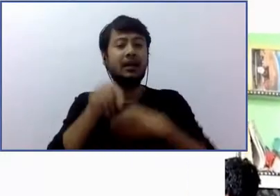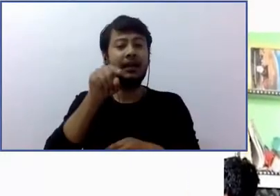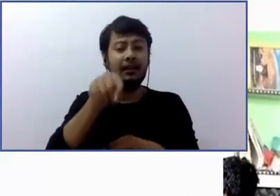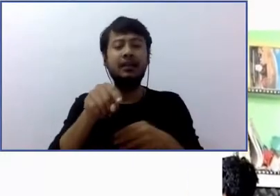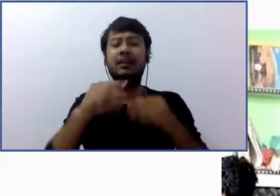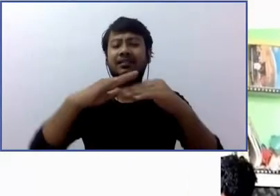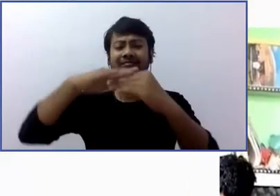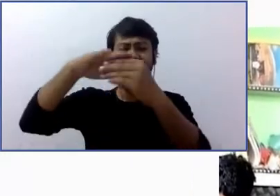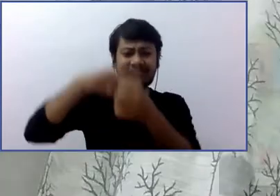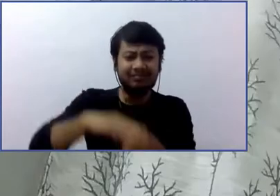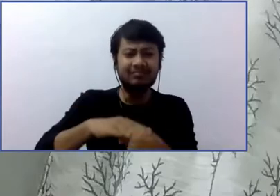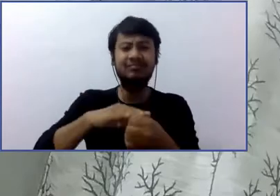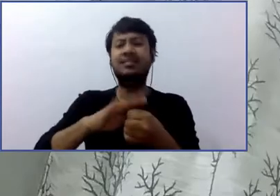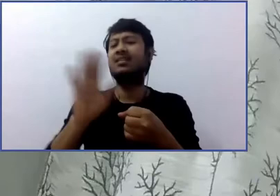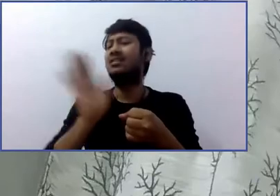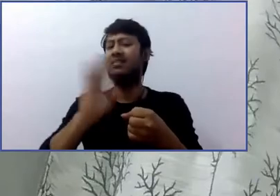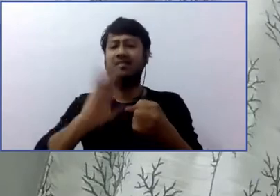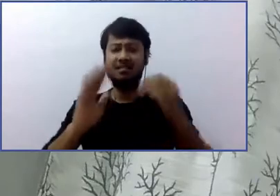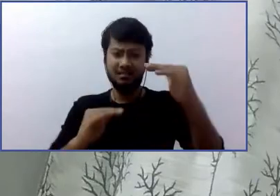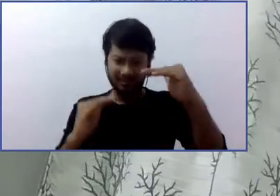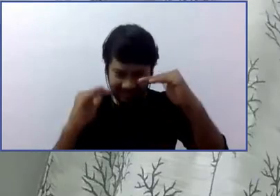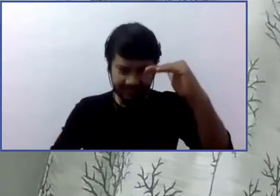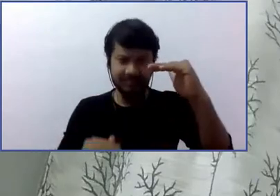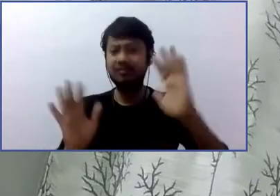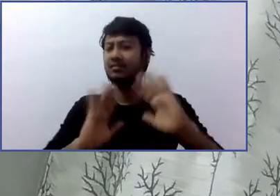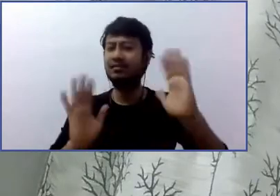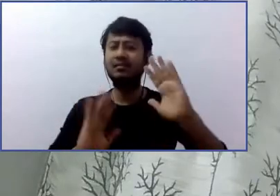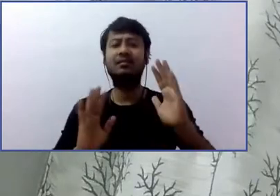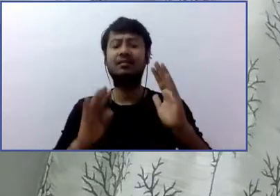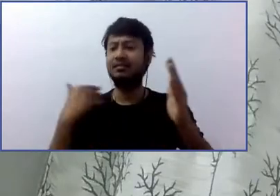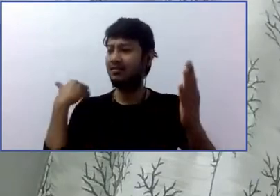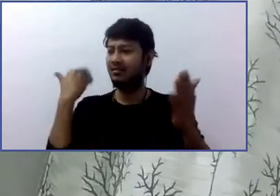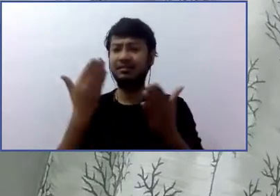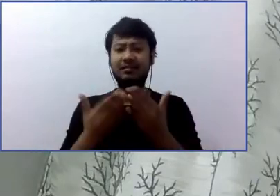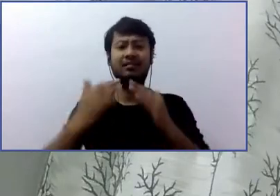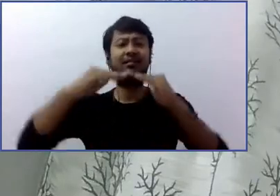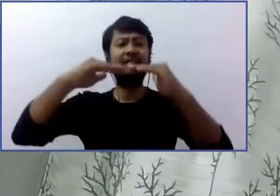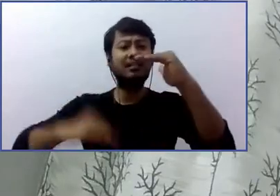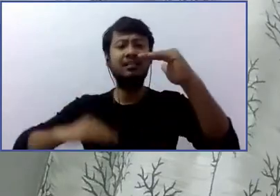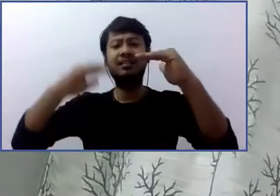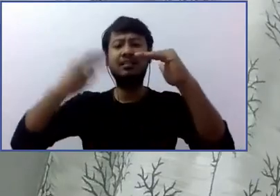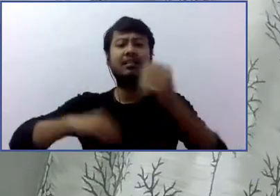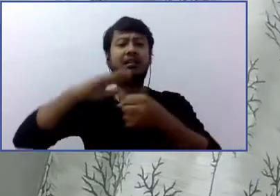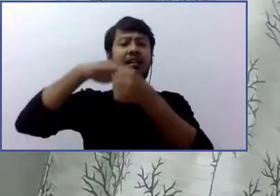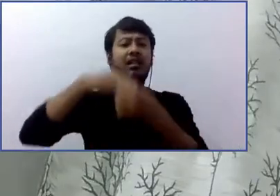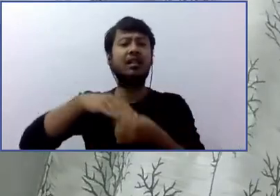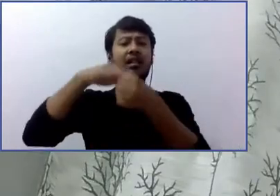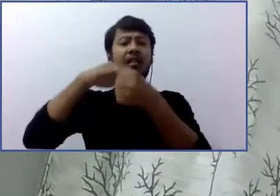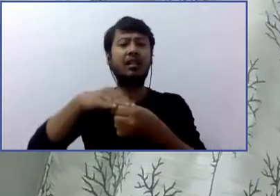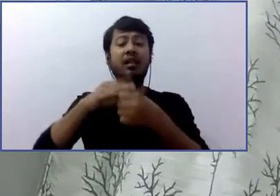बराबर का हिस्सा नहीं मिलता था और जब वो कोई काम करते थे बीच में उनका जो मिडलमैन होता था वो उसकी